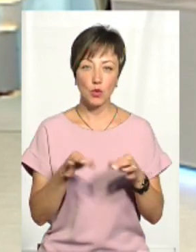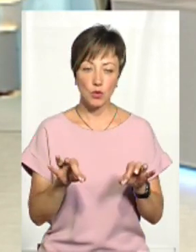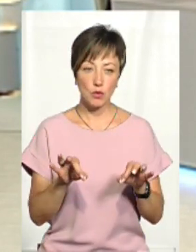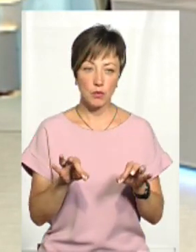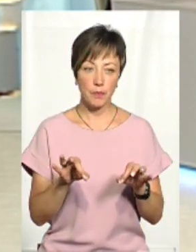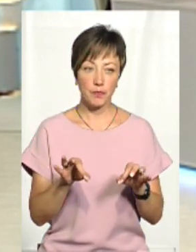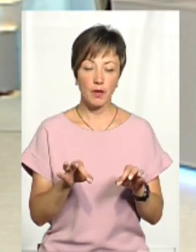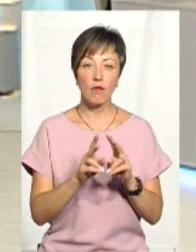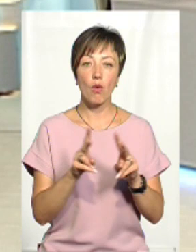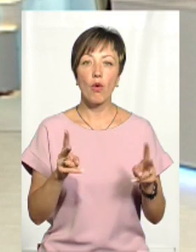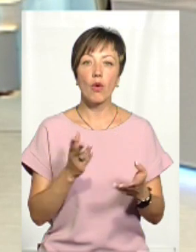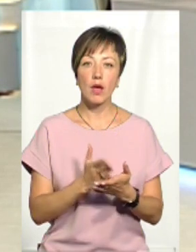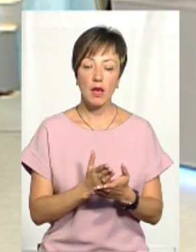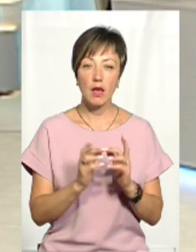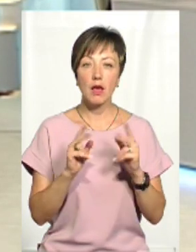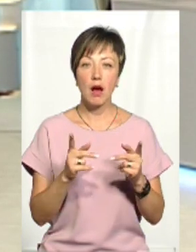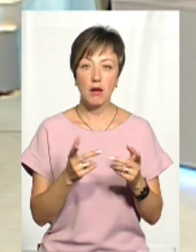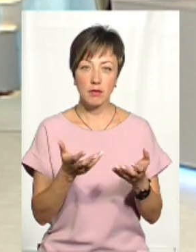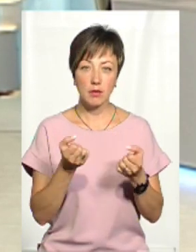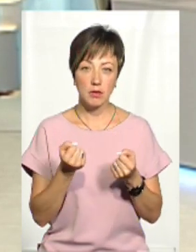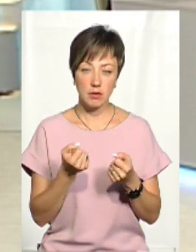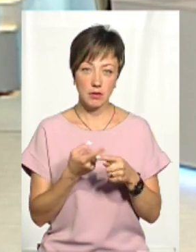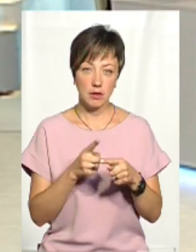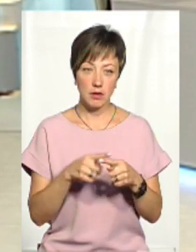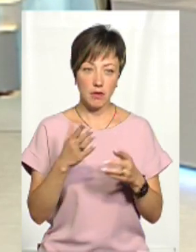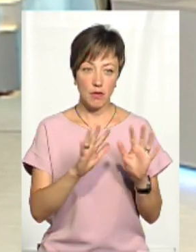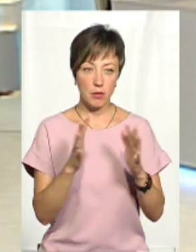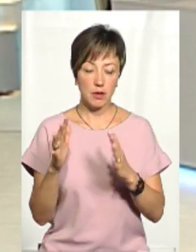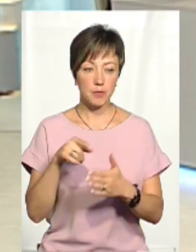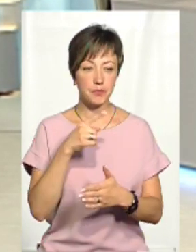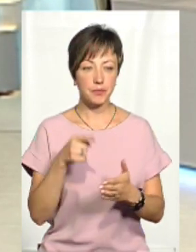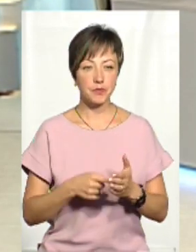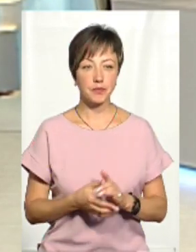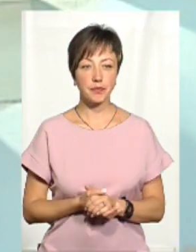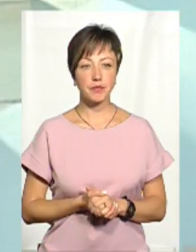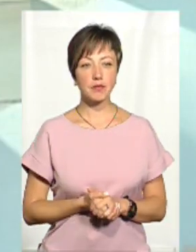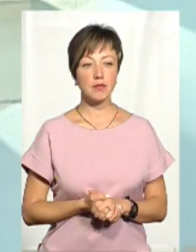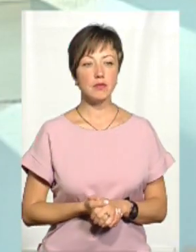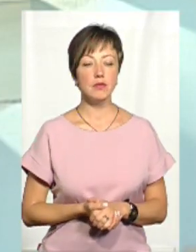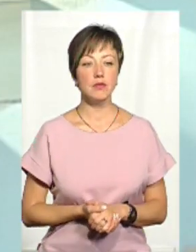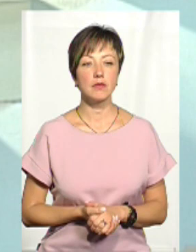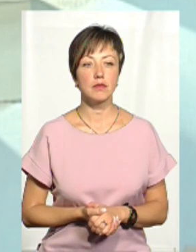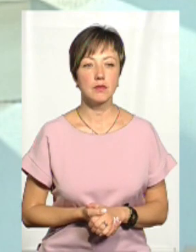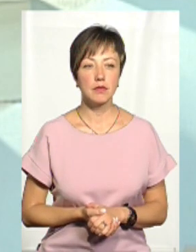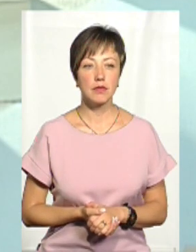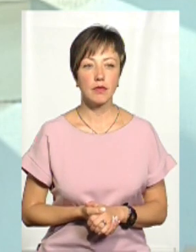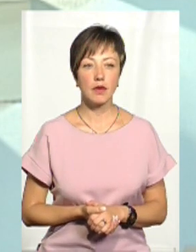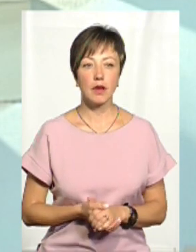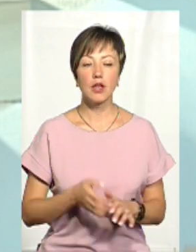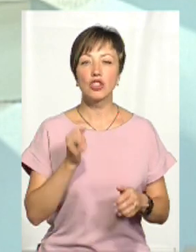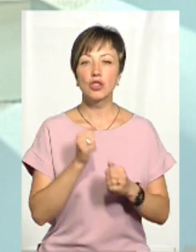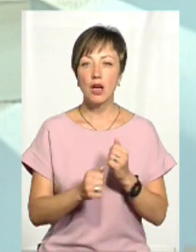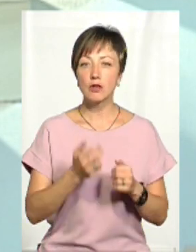доступу. А от в кого він є або як його брати в таких випадках? Дивіться, дуже часто, ми